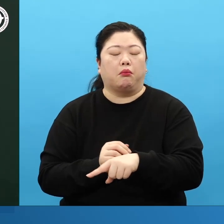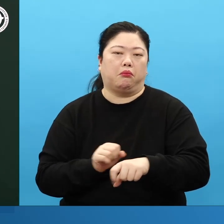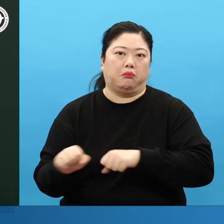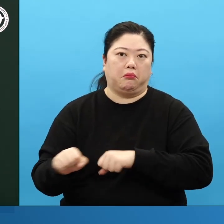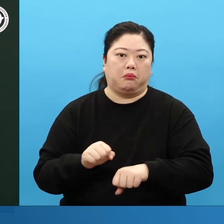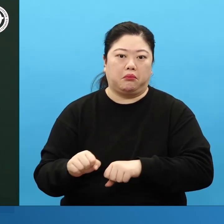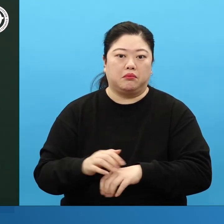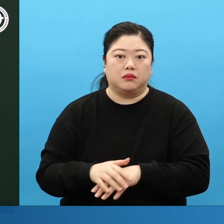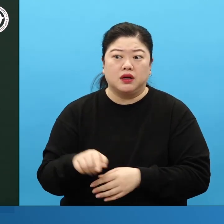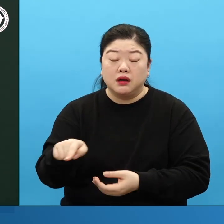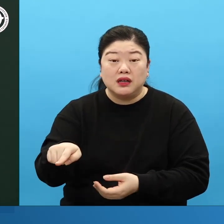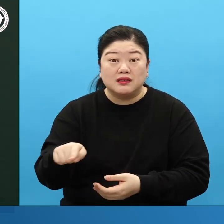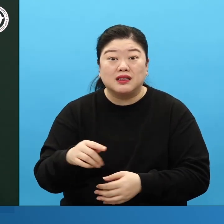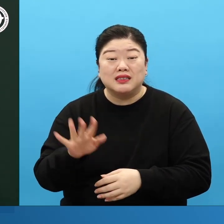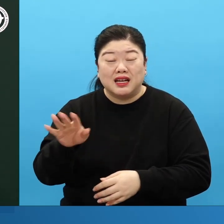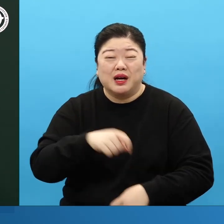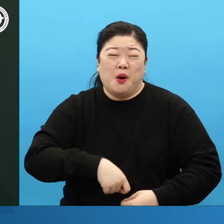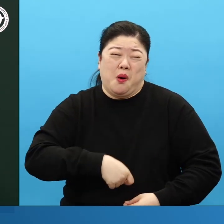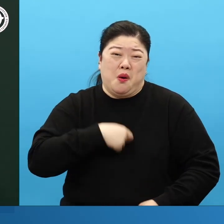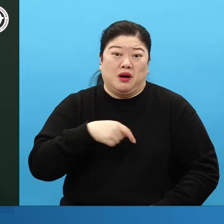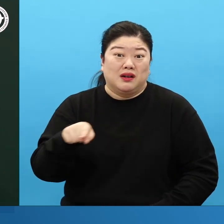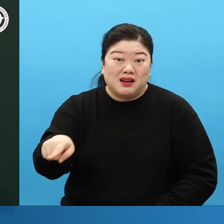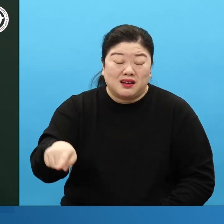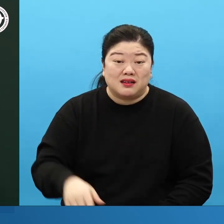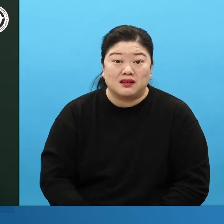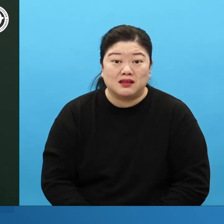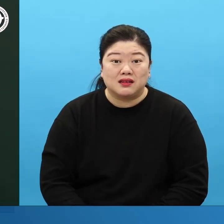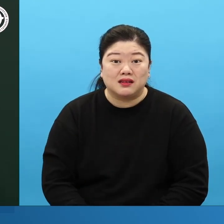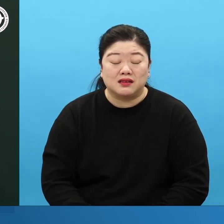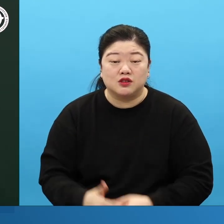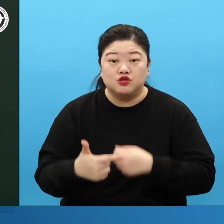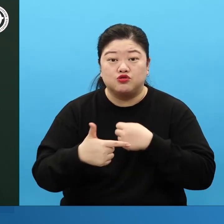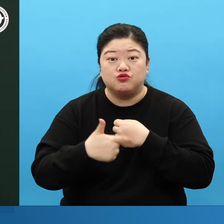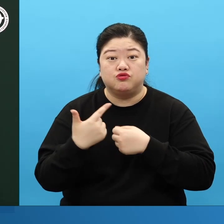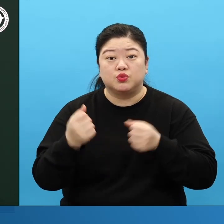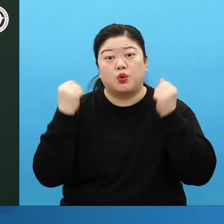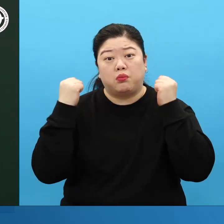decir. 초등학교밖에 안 나왔어요. Nada más se graduó de secundaria. 중학교